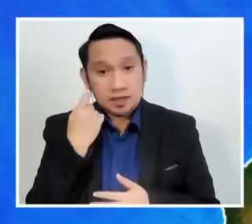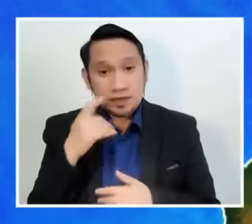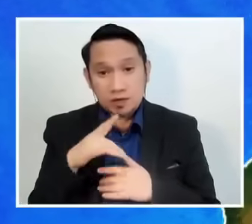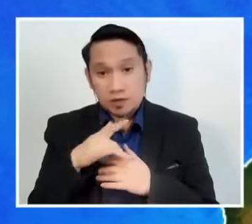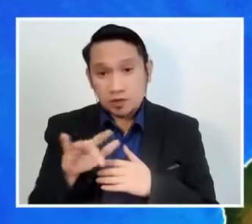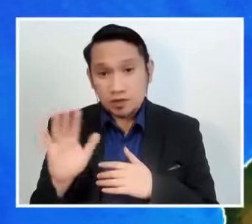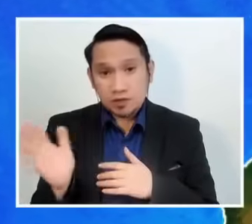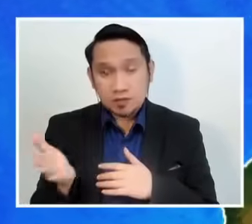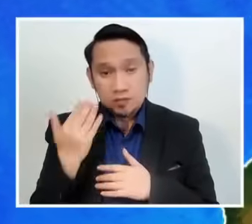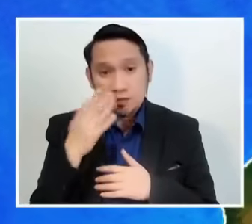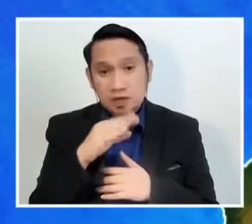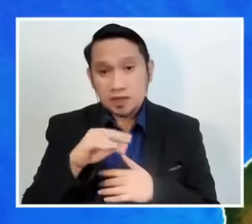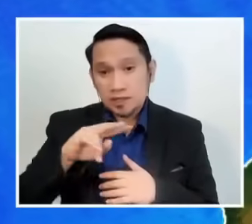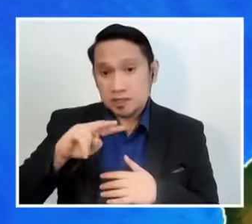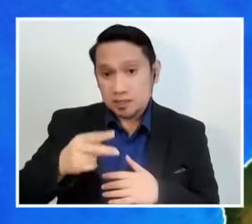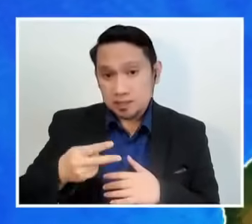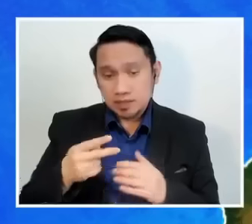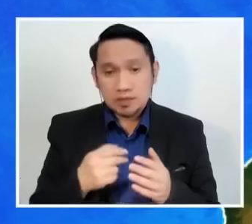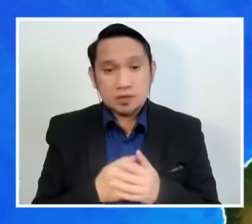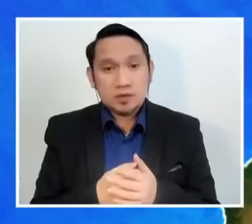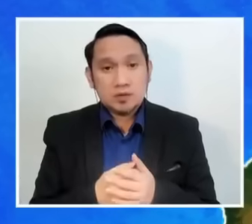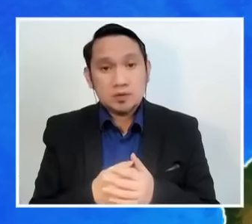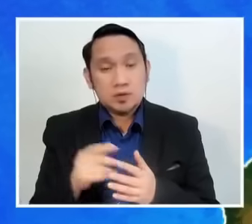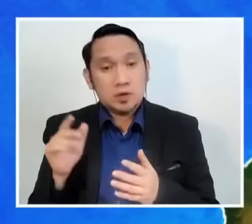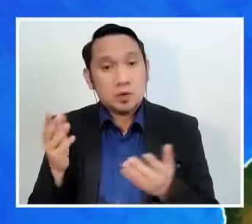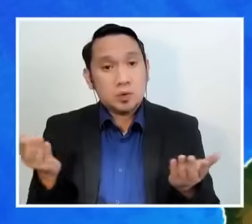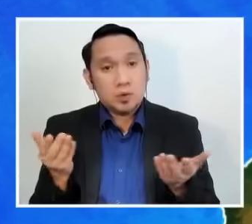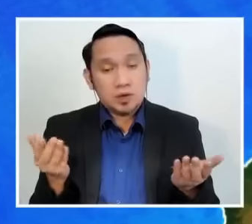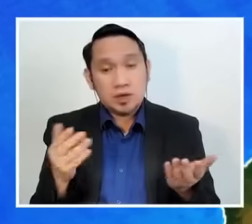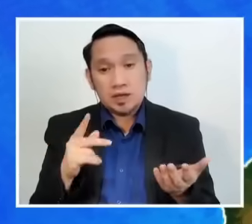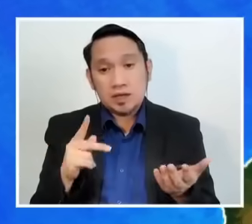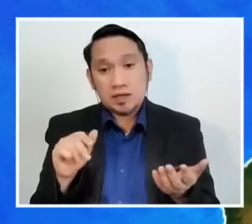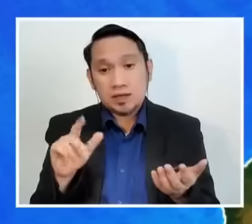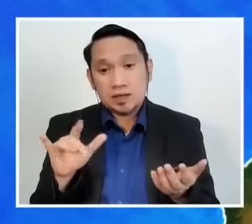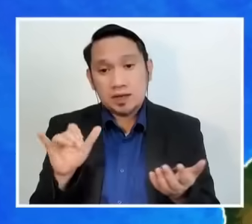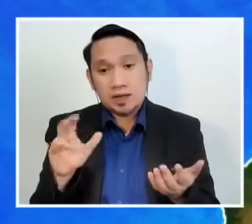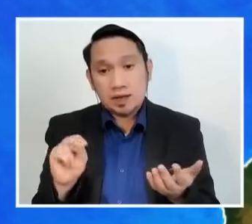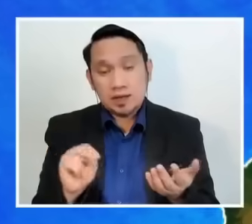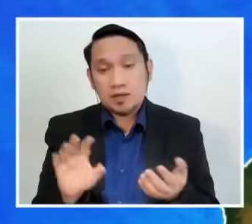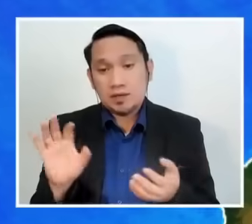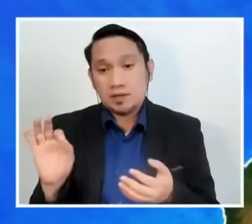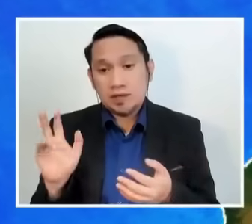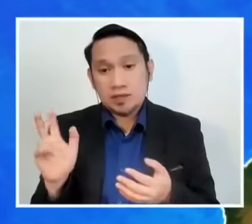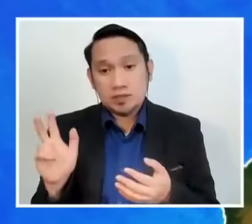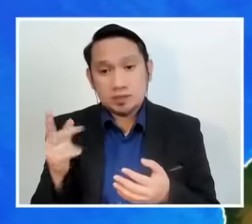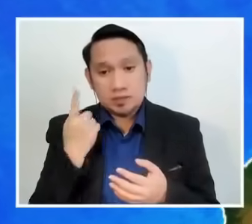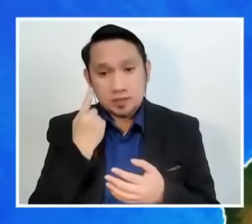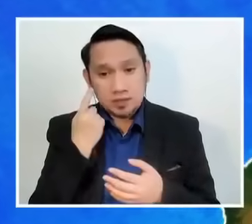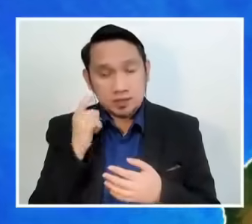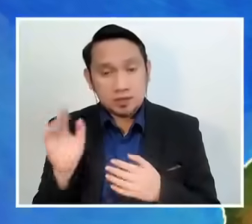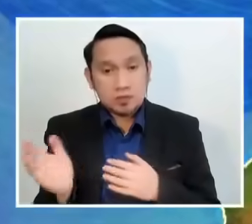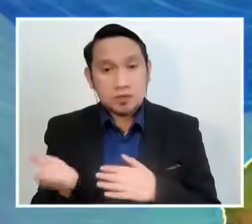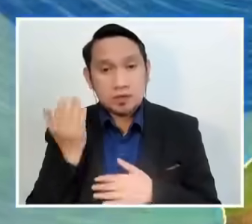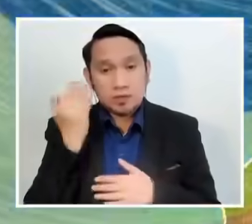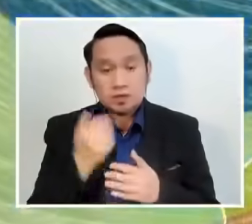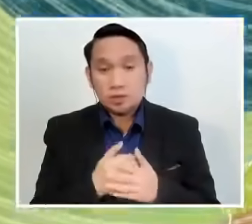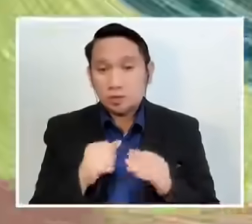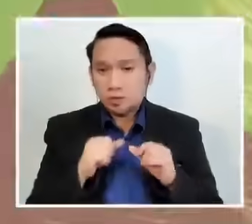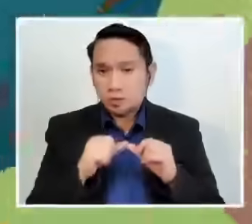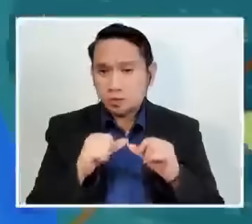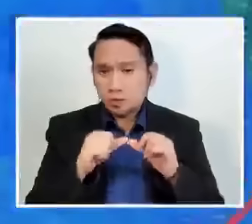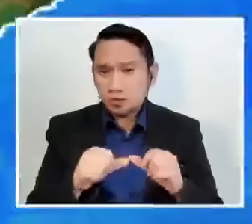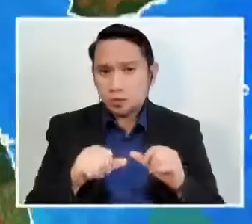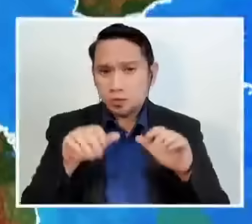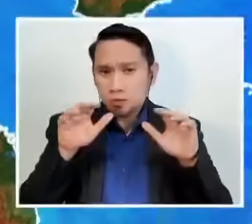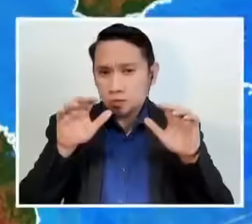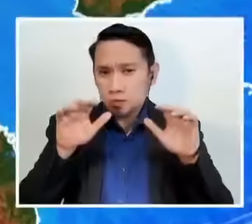araw, at pangalawa naman sa Dalupiri Island sa bayan ng Kalayan alas 9:30 kaninang umaga. Magtutuloy-tuloy ang pagkilos